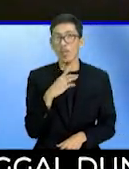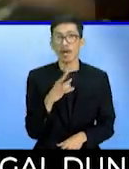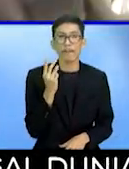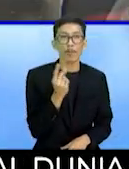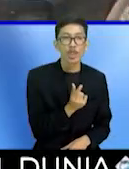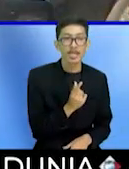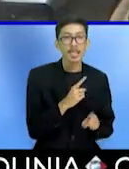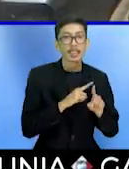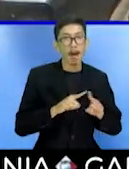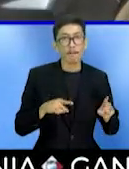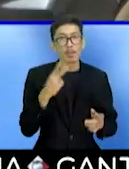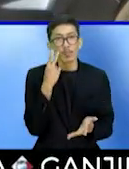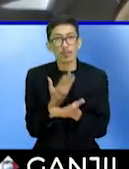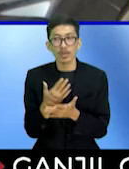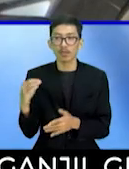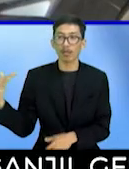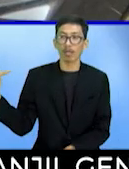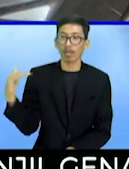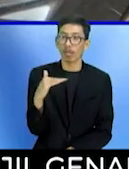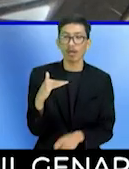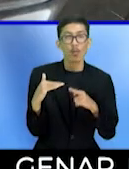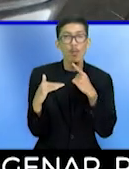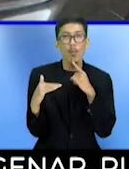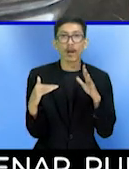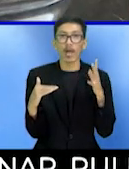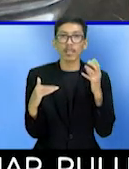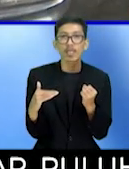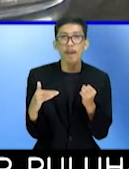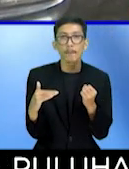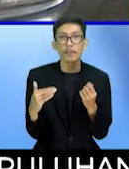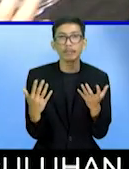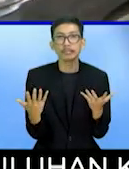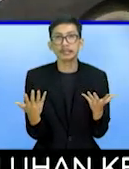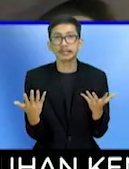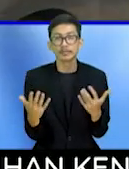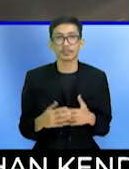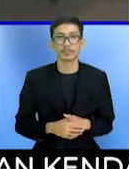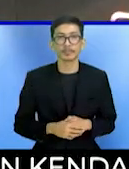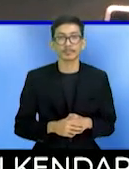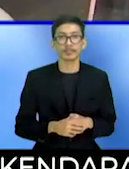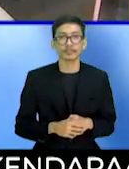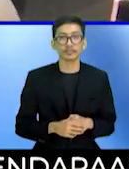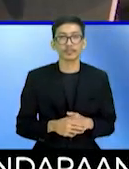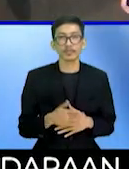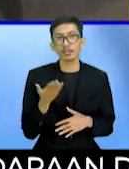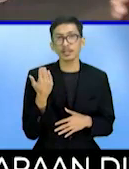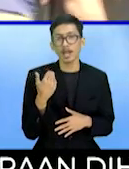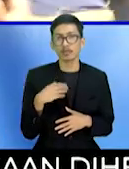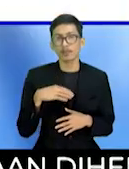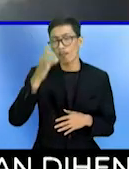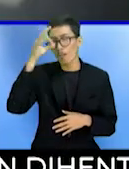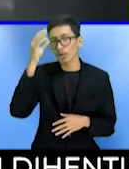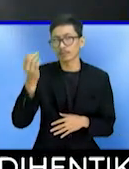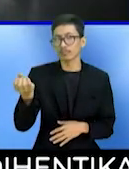namun nyatanya mobil yang digunakan oleh Rachel Fenya ini adalah Alphard berwarna hitam. Dan tadi sudah dikonfirmasi pula oleh Dirlantas Polda